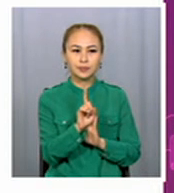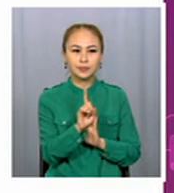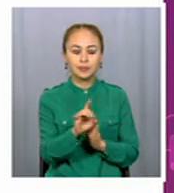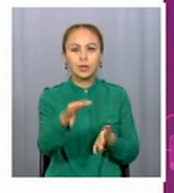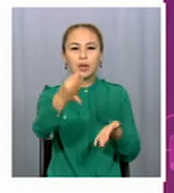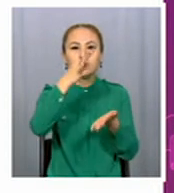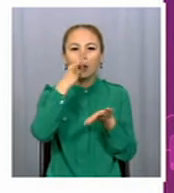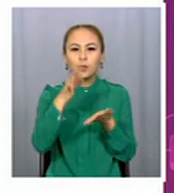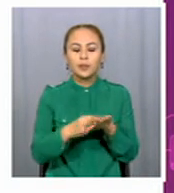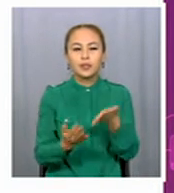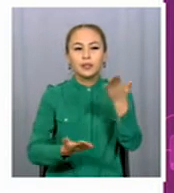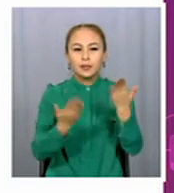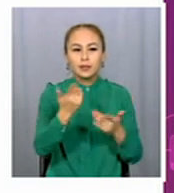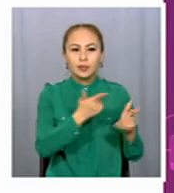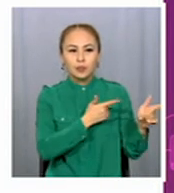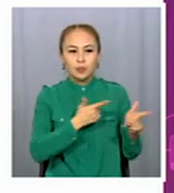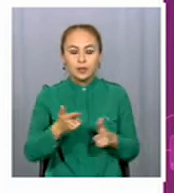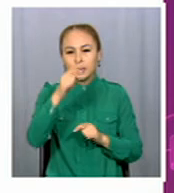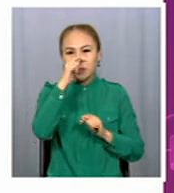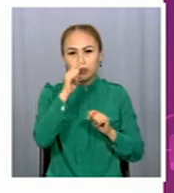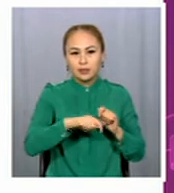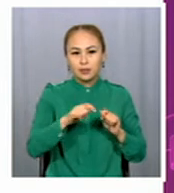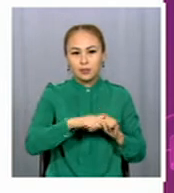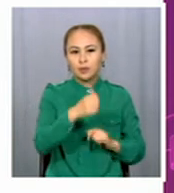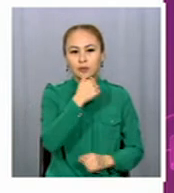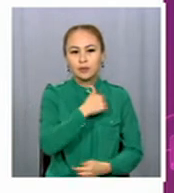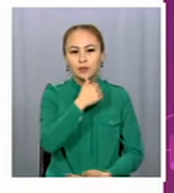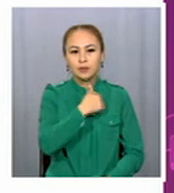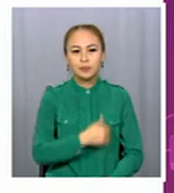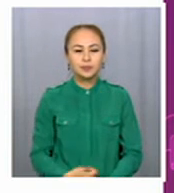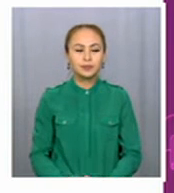Жауаптарың дайын болса, тексеріп көріңдер.